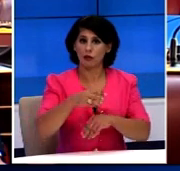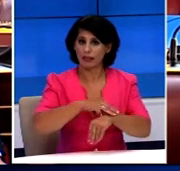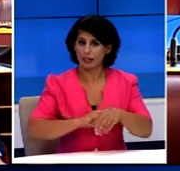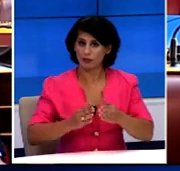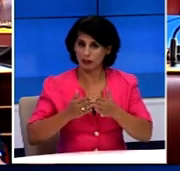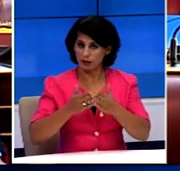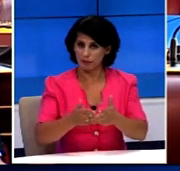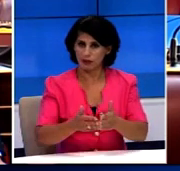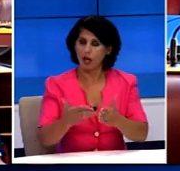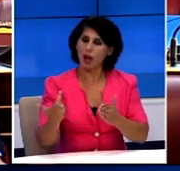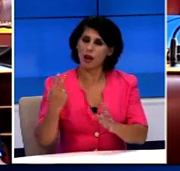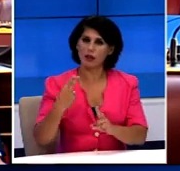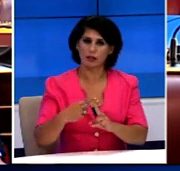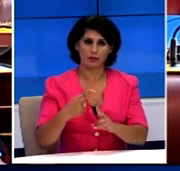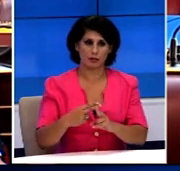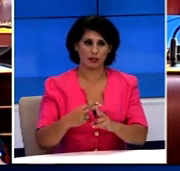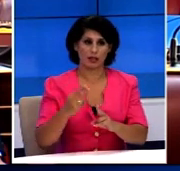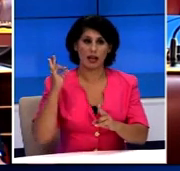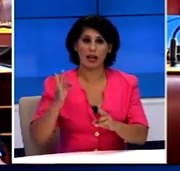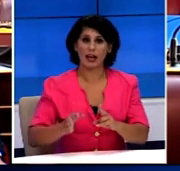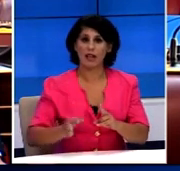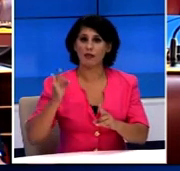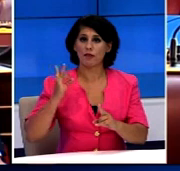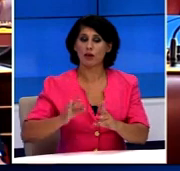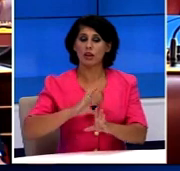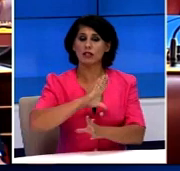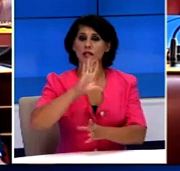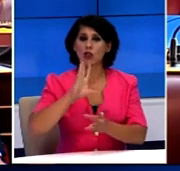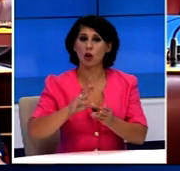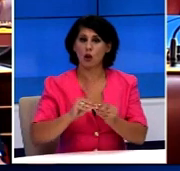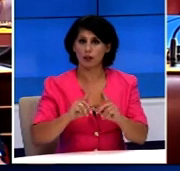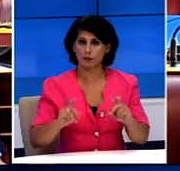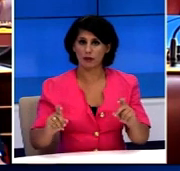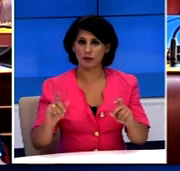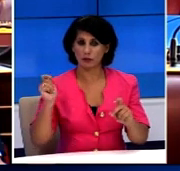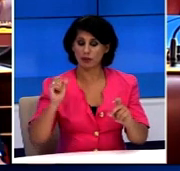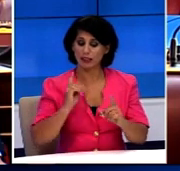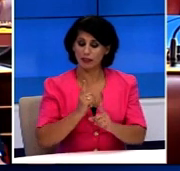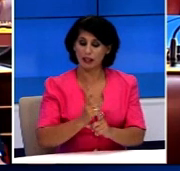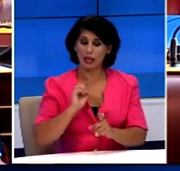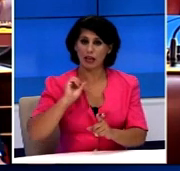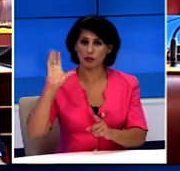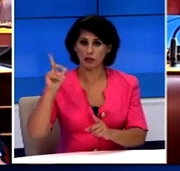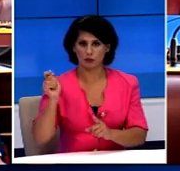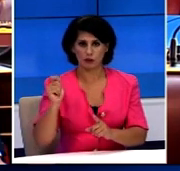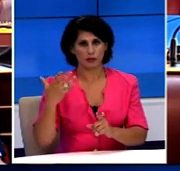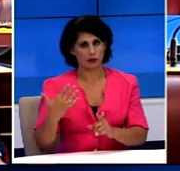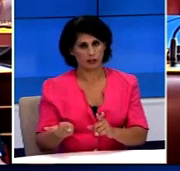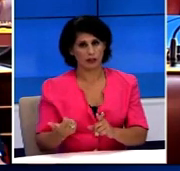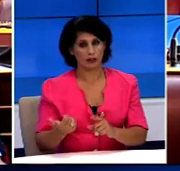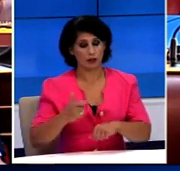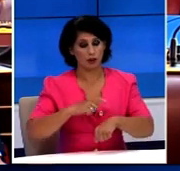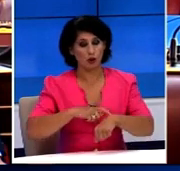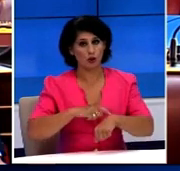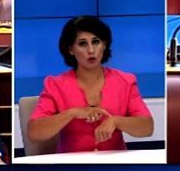μίλια, αλλά σημασία βεβαίως κάθε φορά σε όλα τα πράγματα στην πολιτική, ιδιαίτερα στην εξωτερική πολιτική, έχει και το